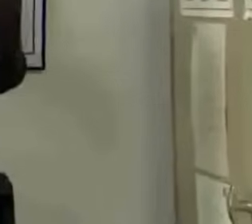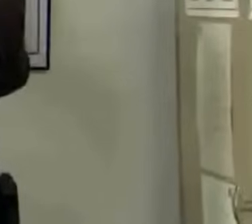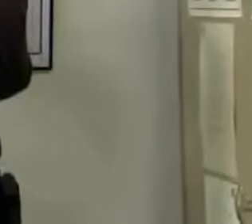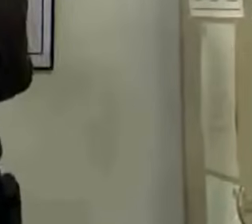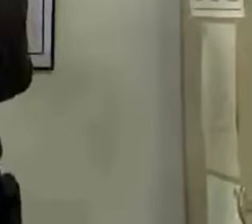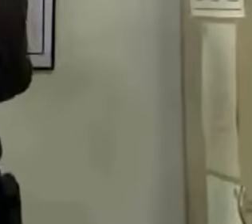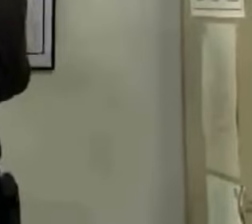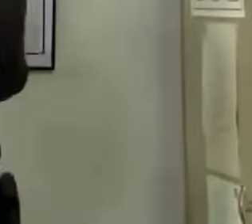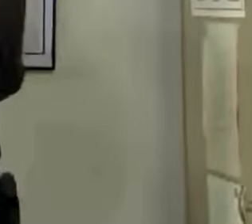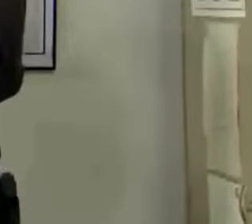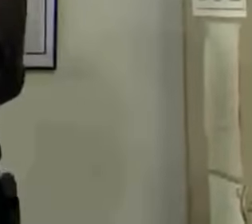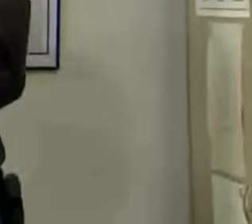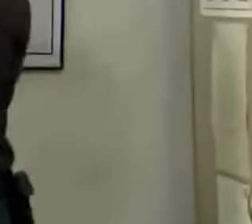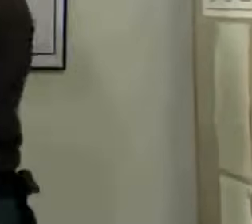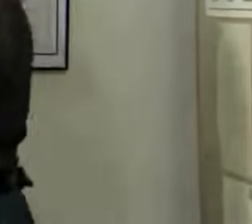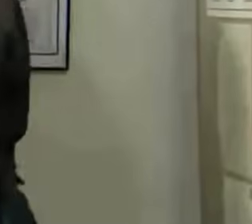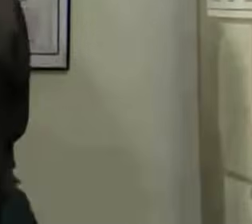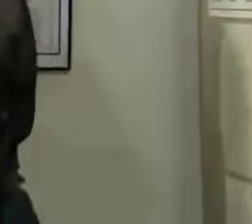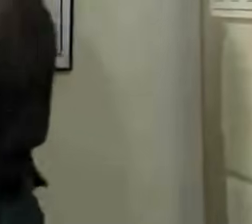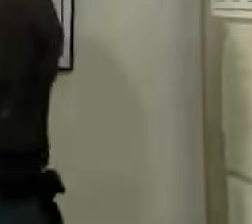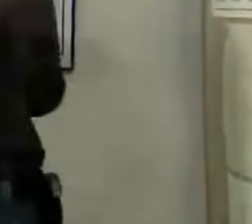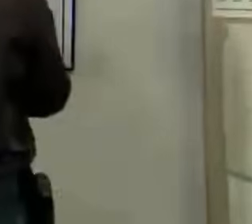beğenilirken bir ara temkinle de boş kapıya baktılar.